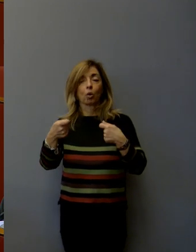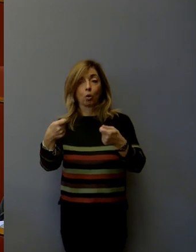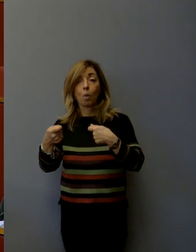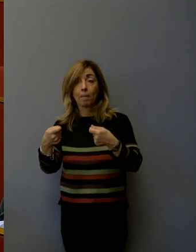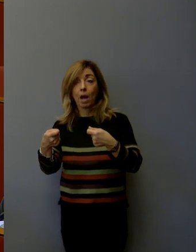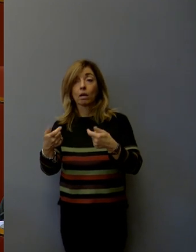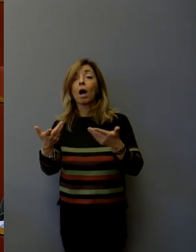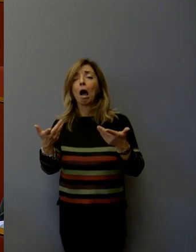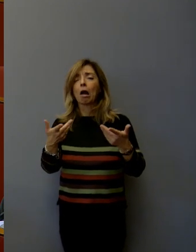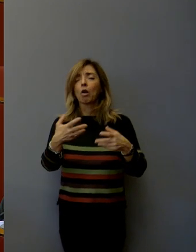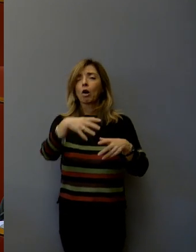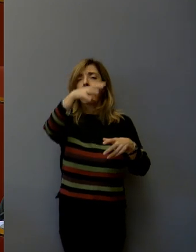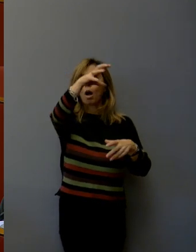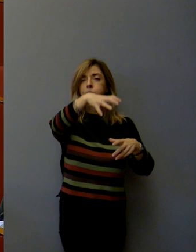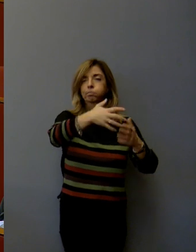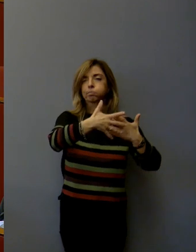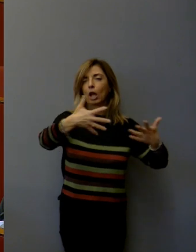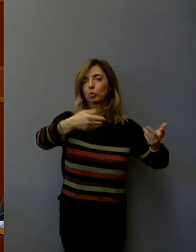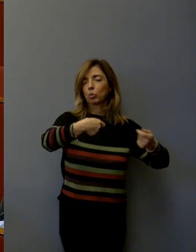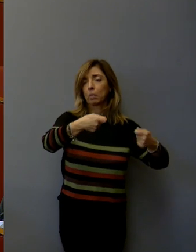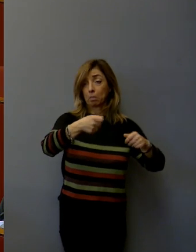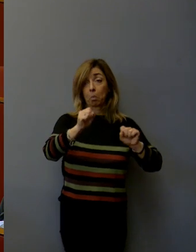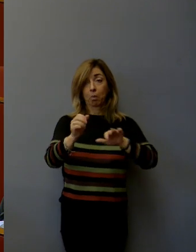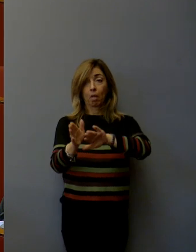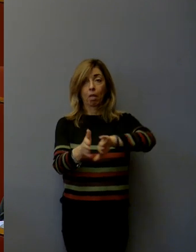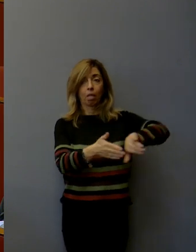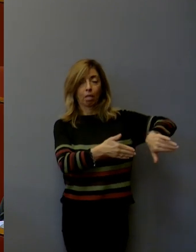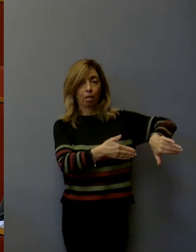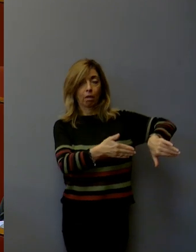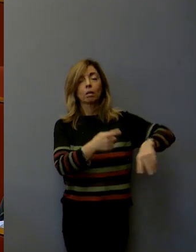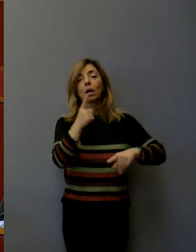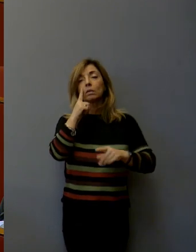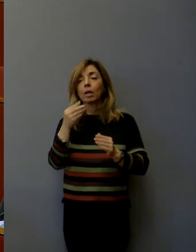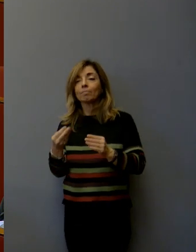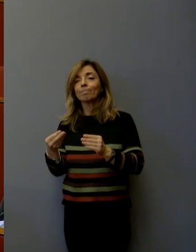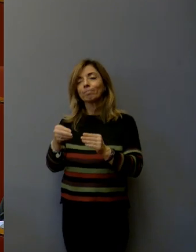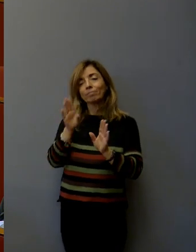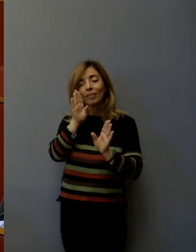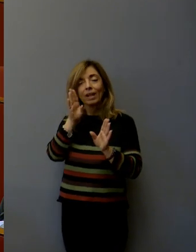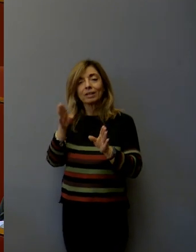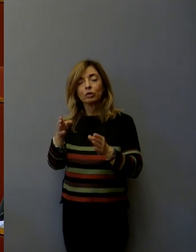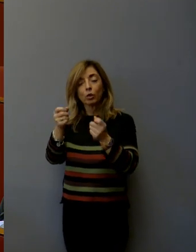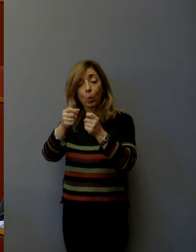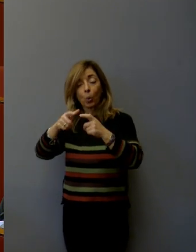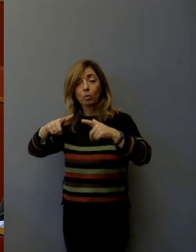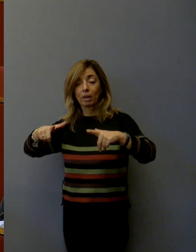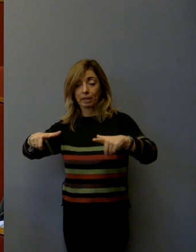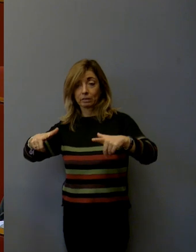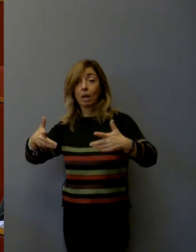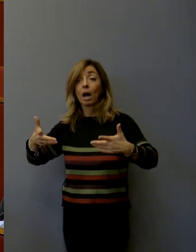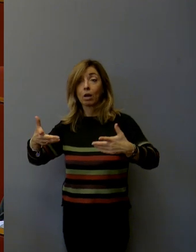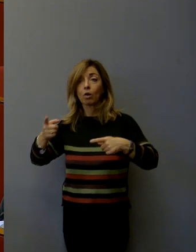distribuzioni e se ci mettiamo l'urbanistica E allora anche qua cerchiamo di liberare degli spazi per esempio